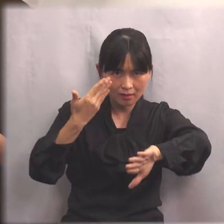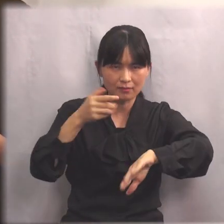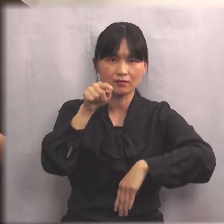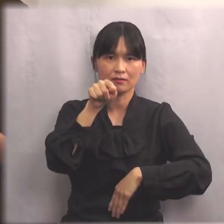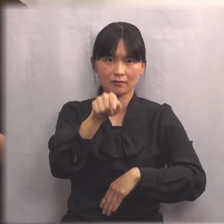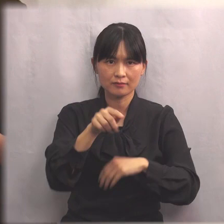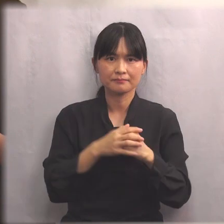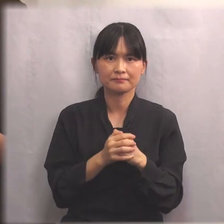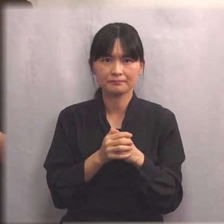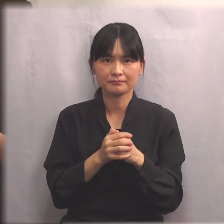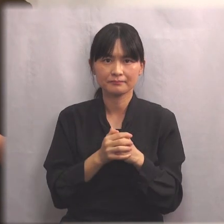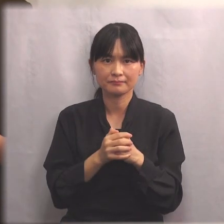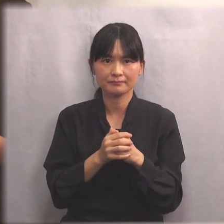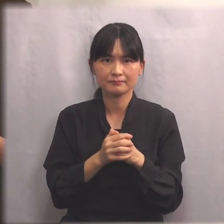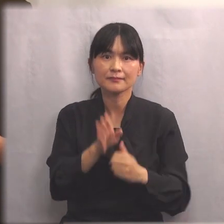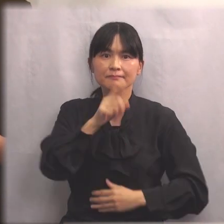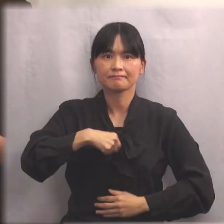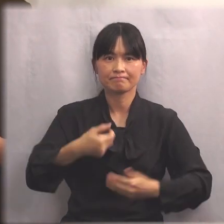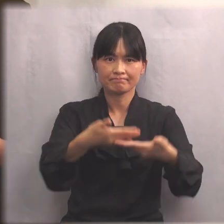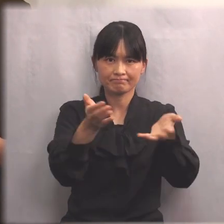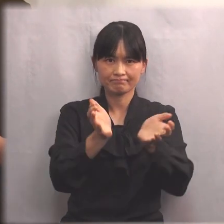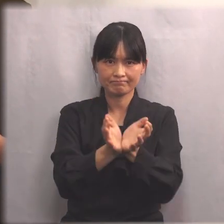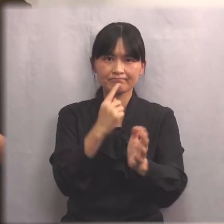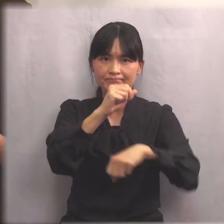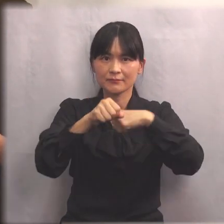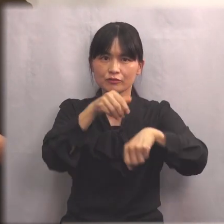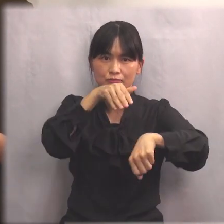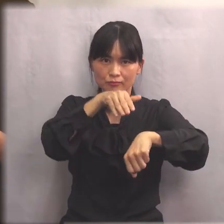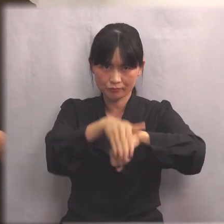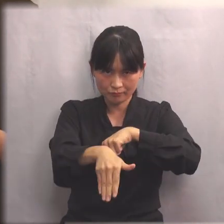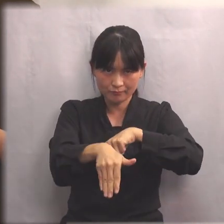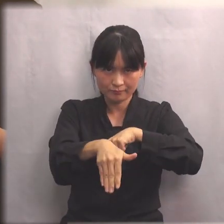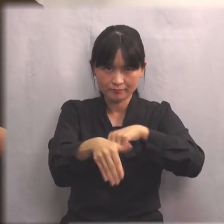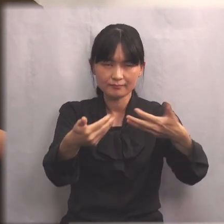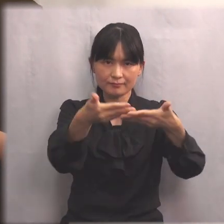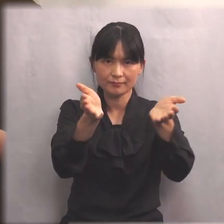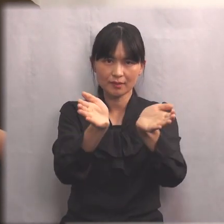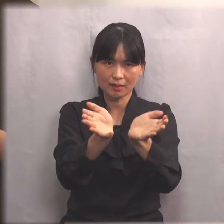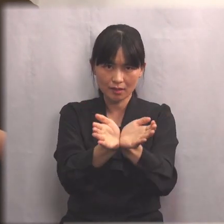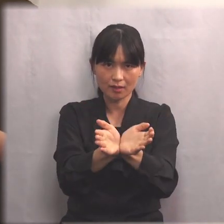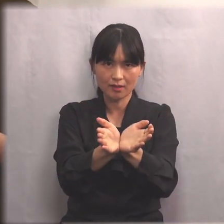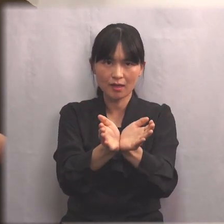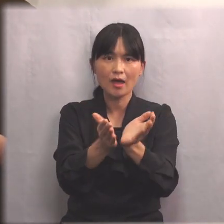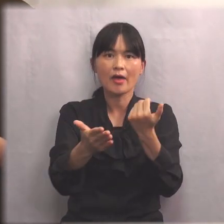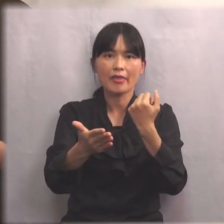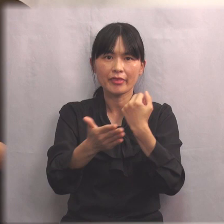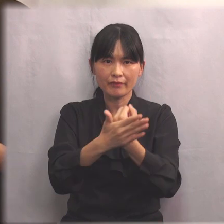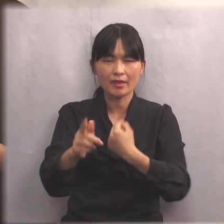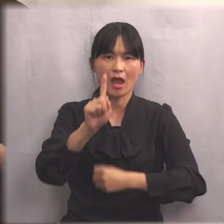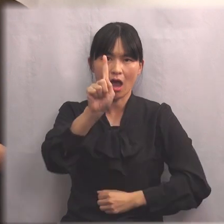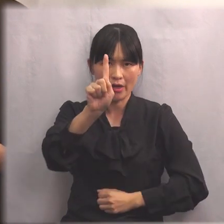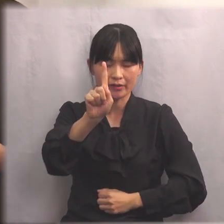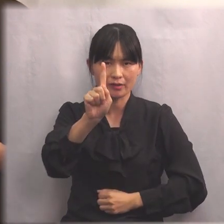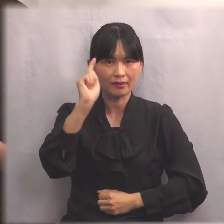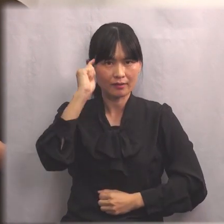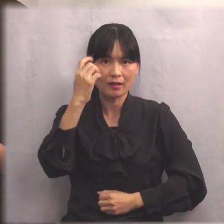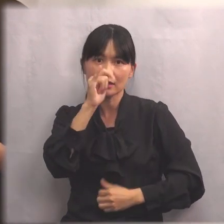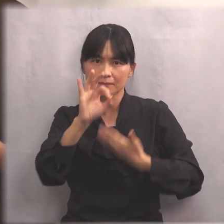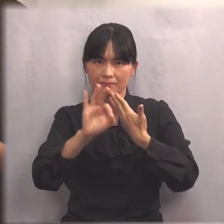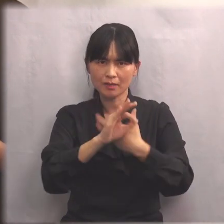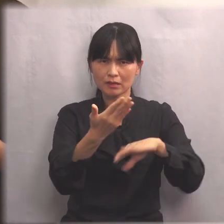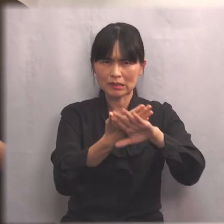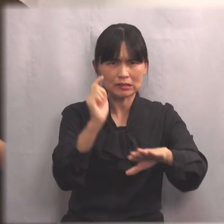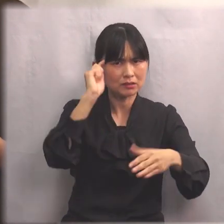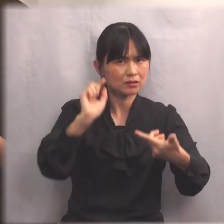점이라고 생각합니다. 정의당은 민주주의자들의 정당이고 그렇기에 언제나 하나의 의견이 있으면